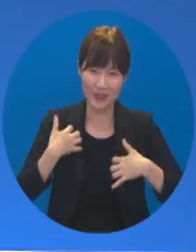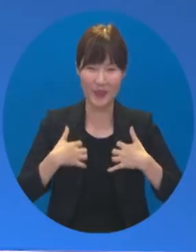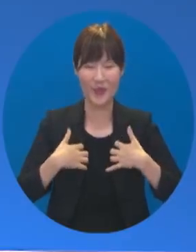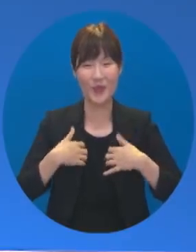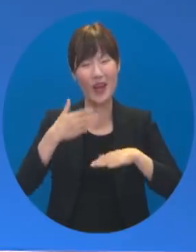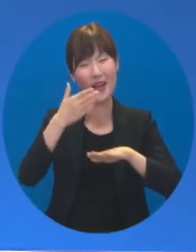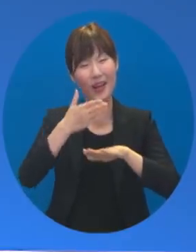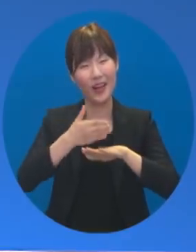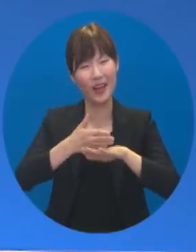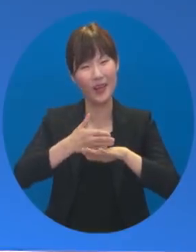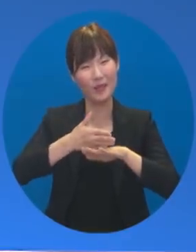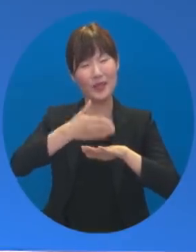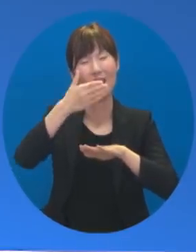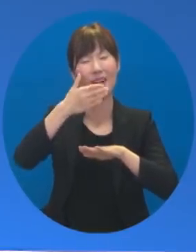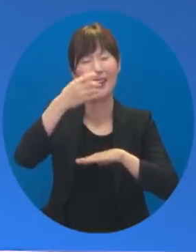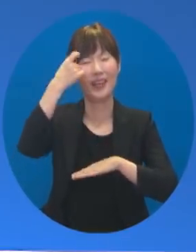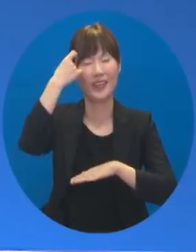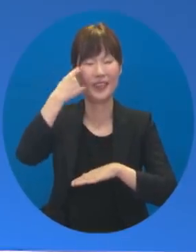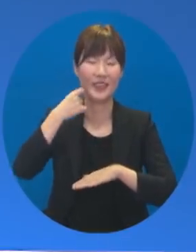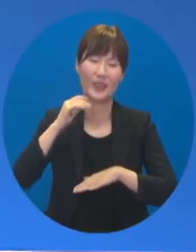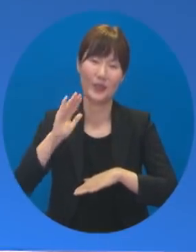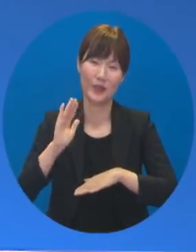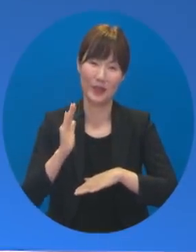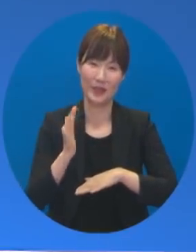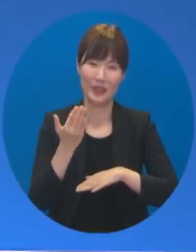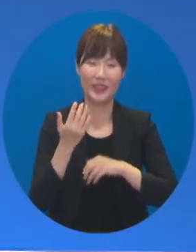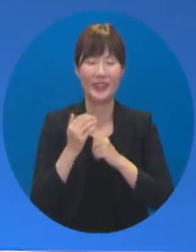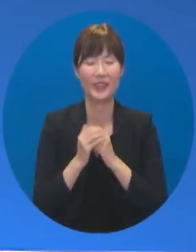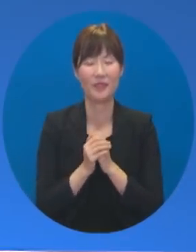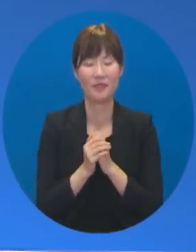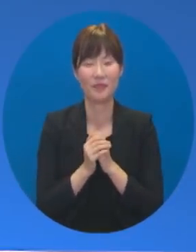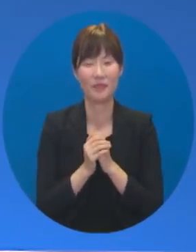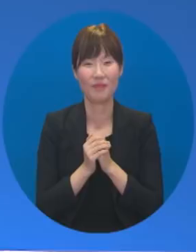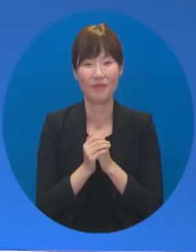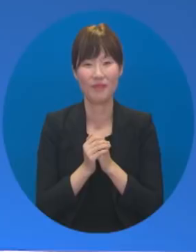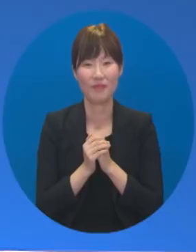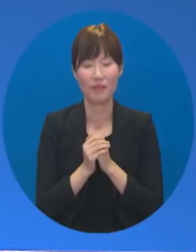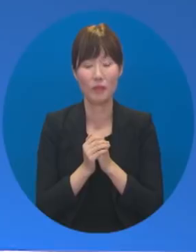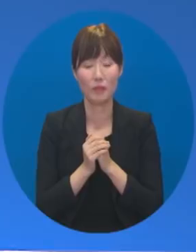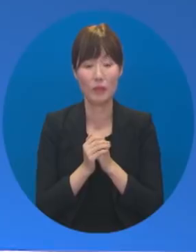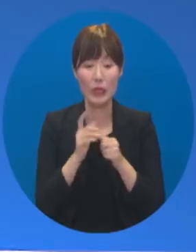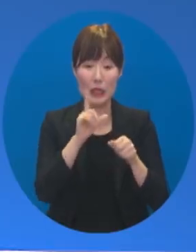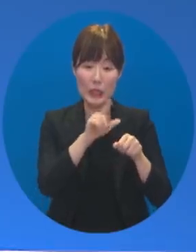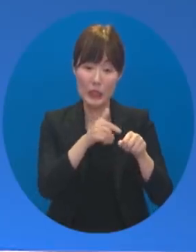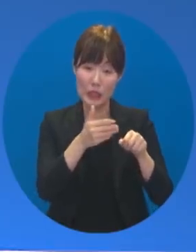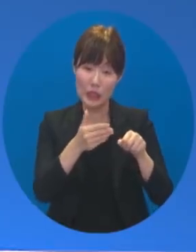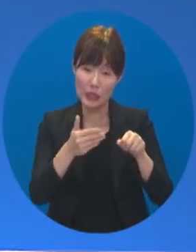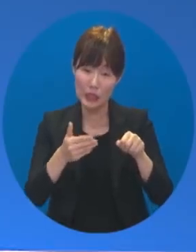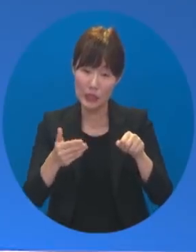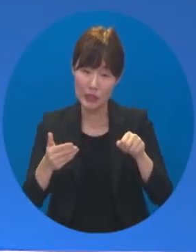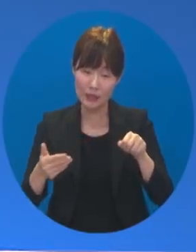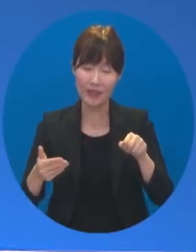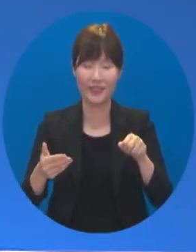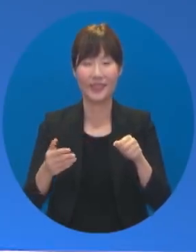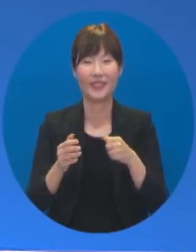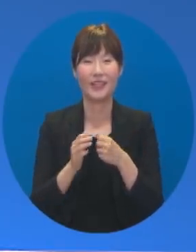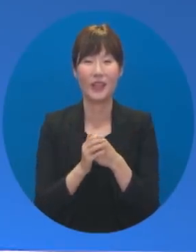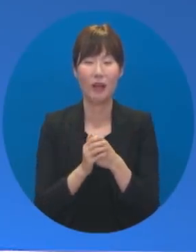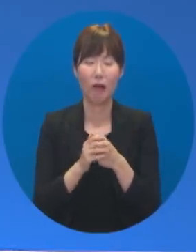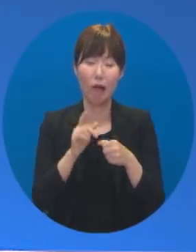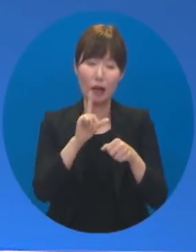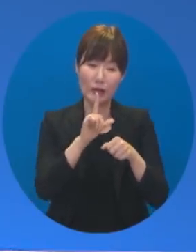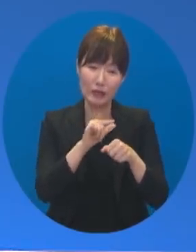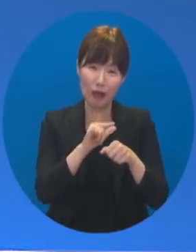감사하게 되더라고요. 아, 그러면서 그 순간순간 이